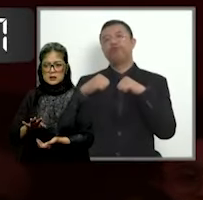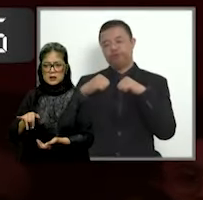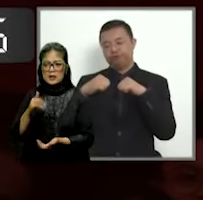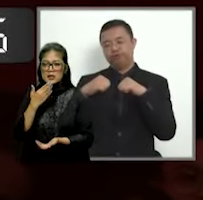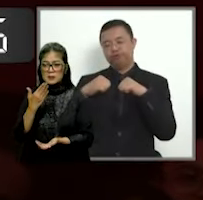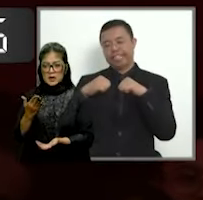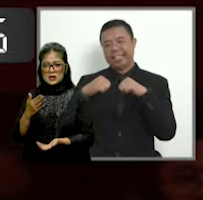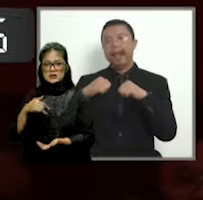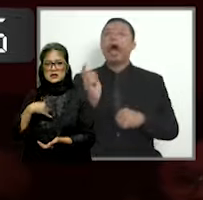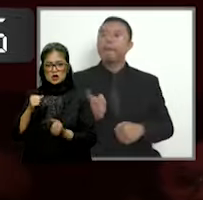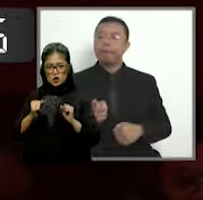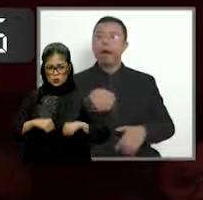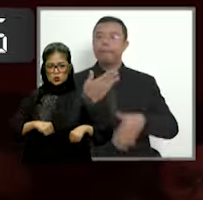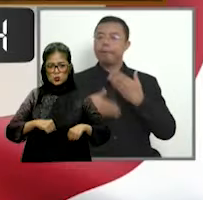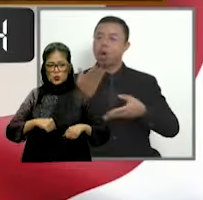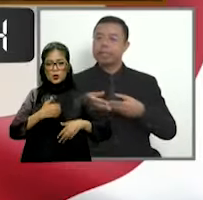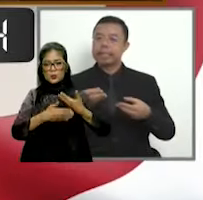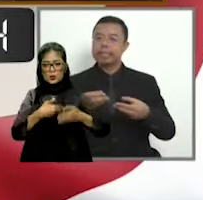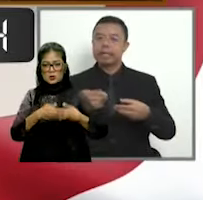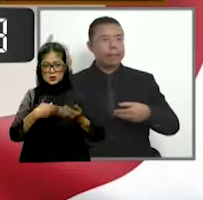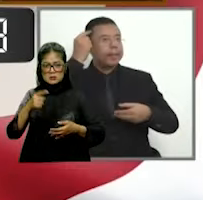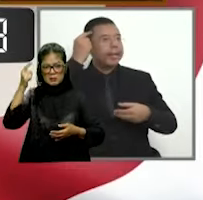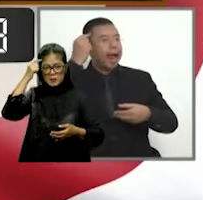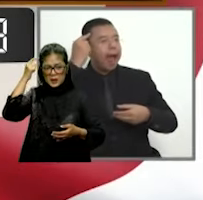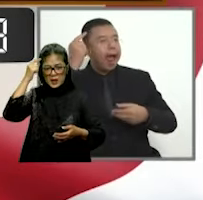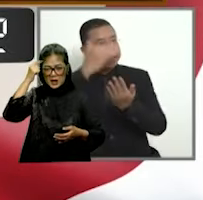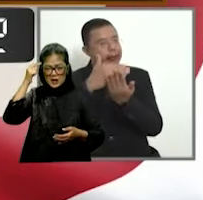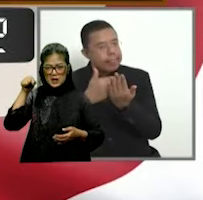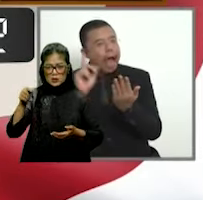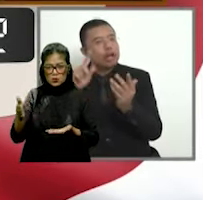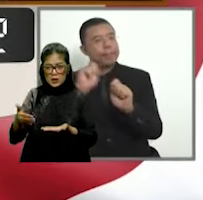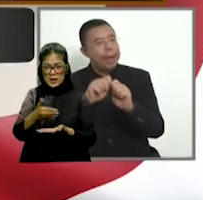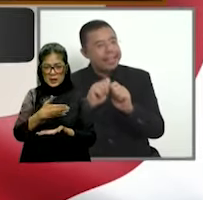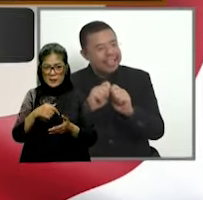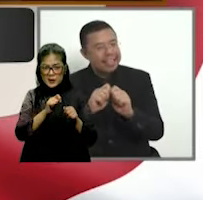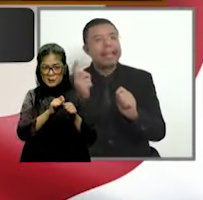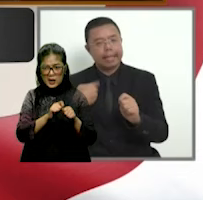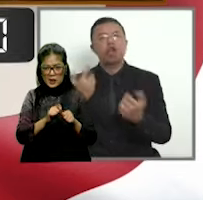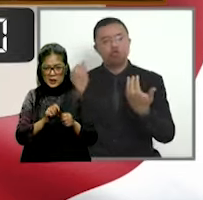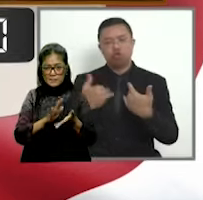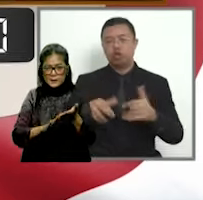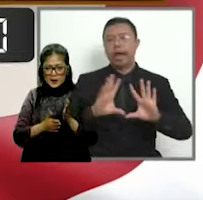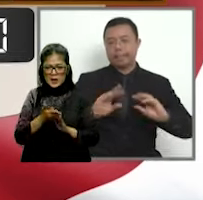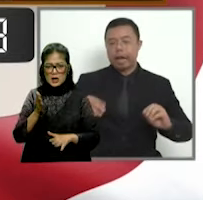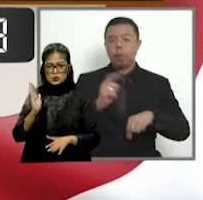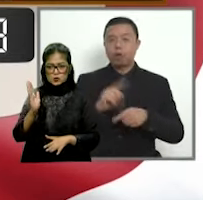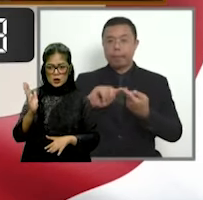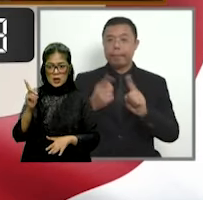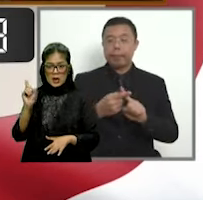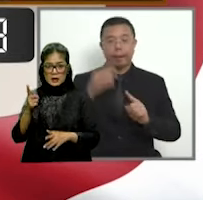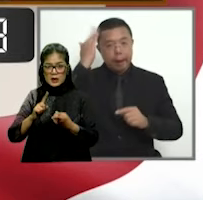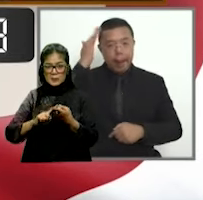dong karena proses log logic thinkingnya adalah datanya diperbaiki ini yang pernah kita lakukan dan ketika kawan-kawan